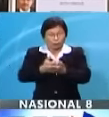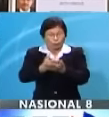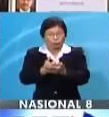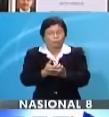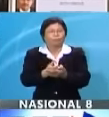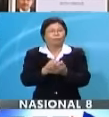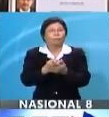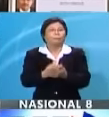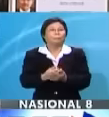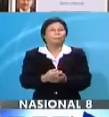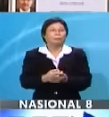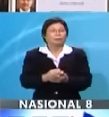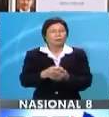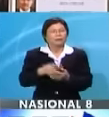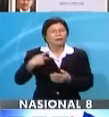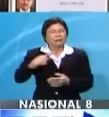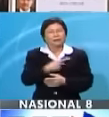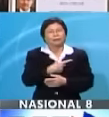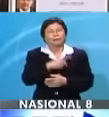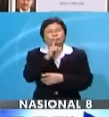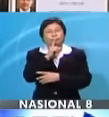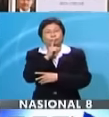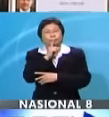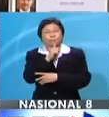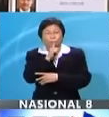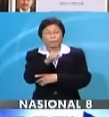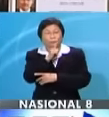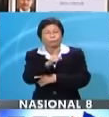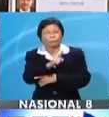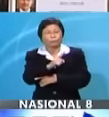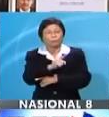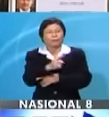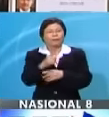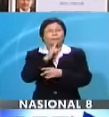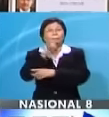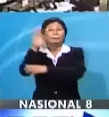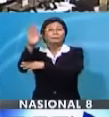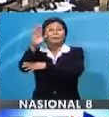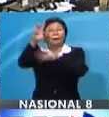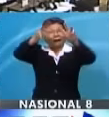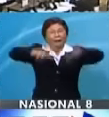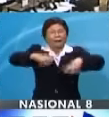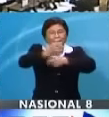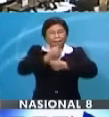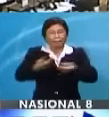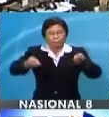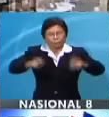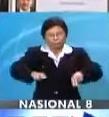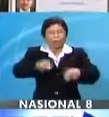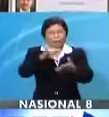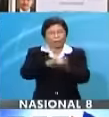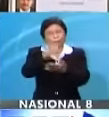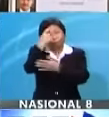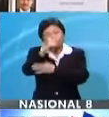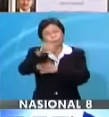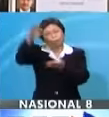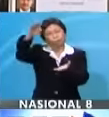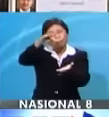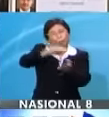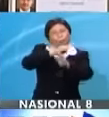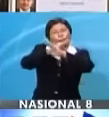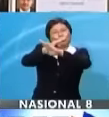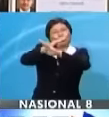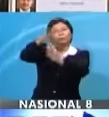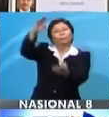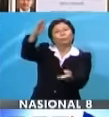yang pertama ialah untuk memastikan perjanjian fasilitasi perdagangan ASEAN dapat dimeterai. Inilah untuk mengurangkan halangan